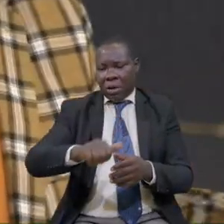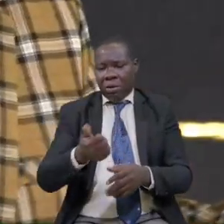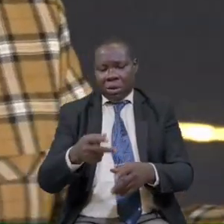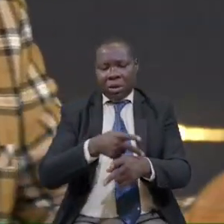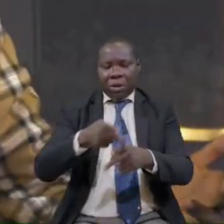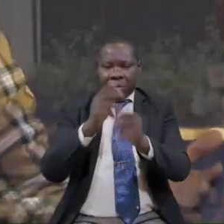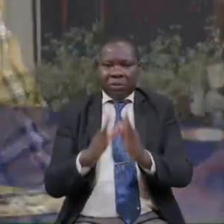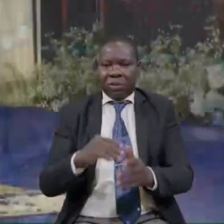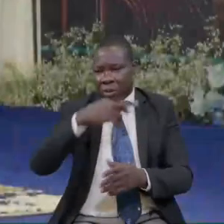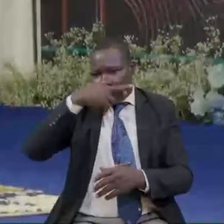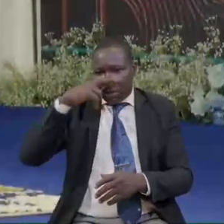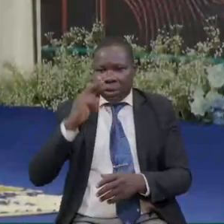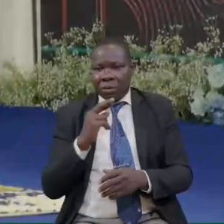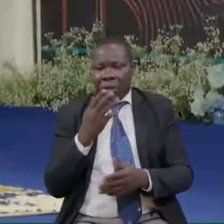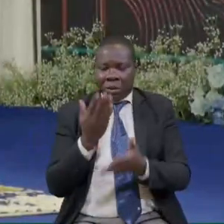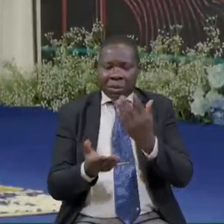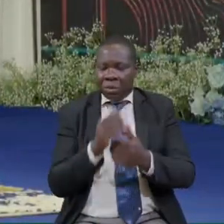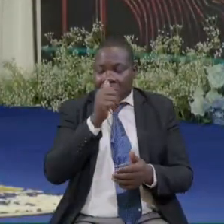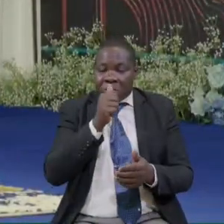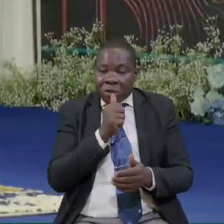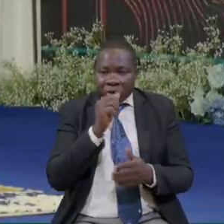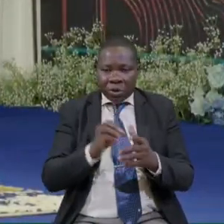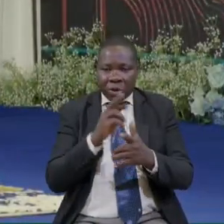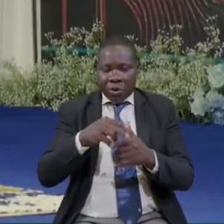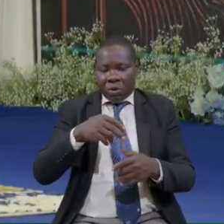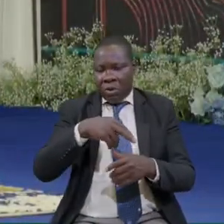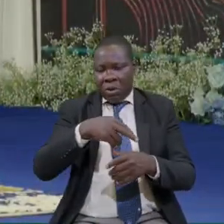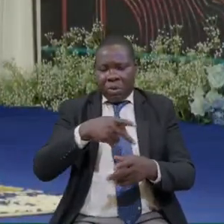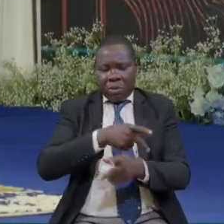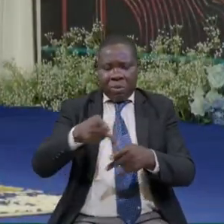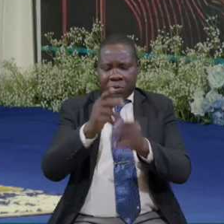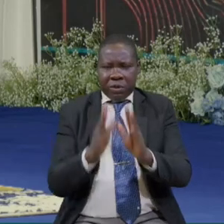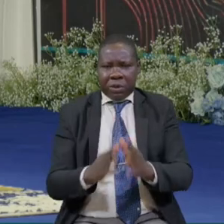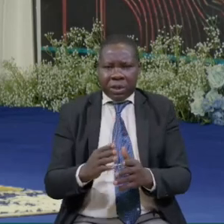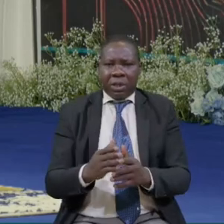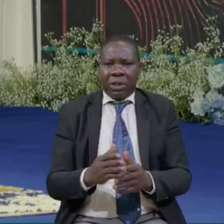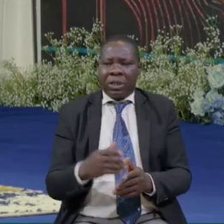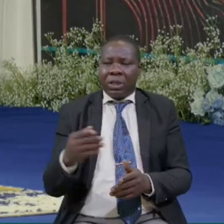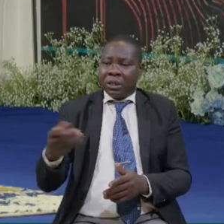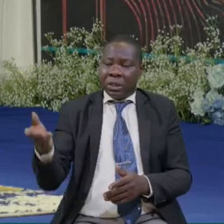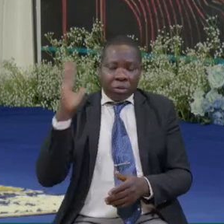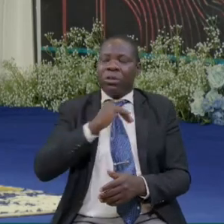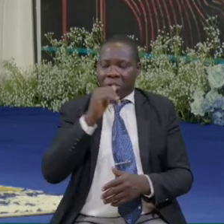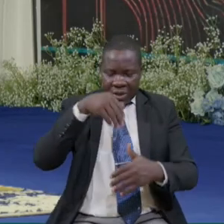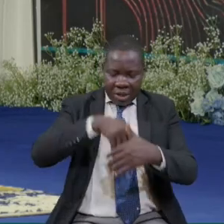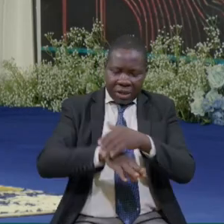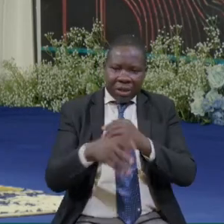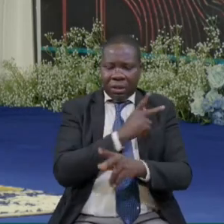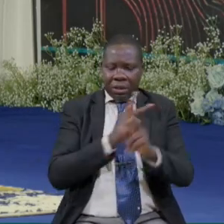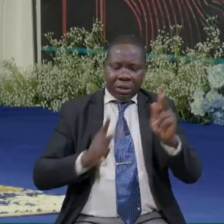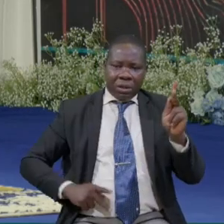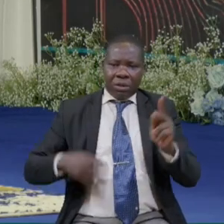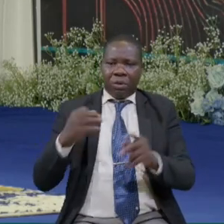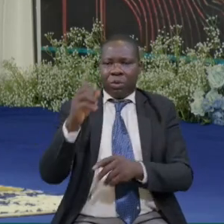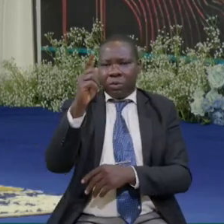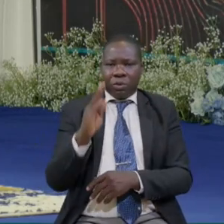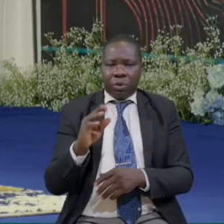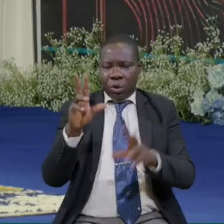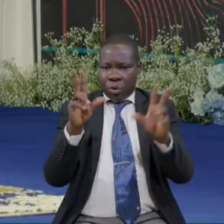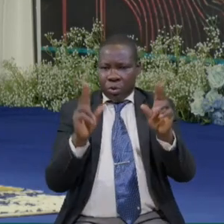voleurs professionnels, que ce soit de petits voleurs ou de grands voleurs, ils n'entreront pas dans le royaume